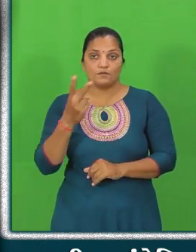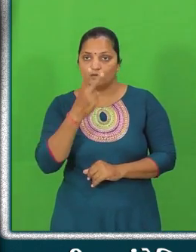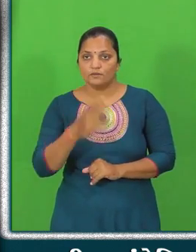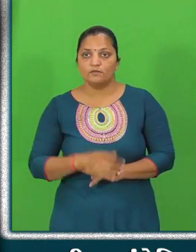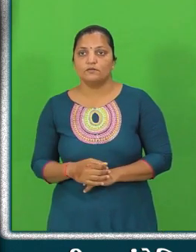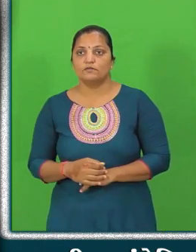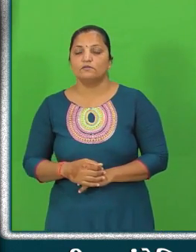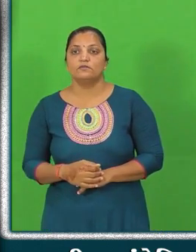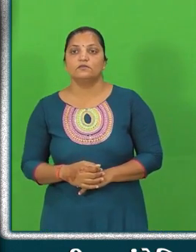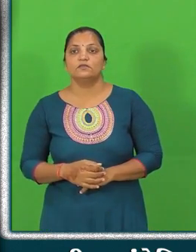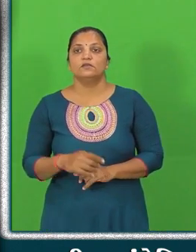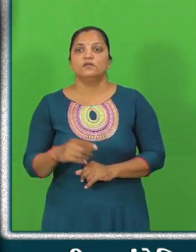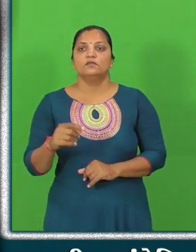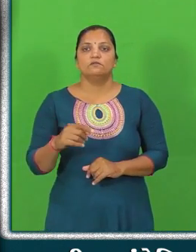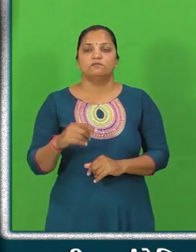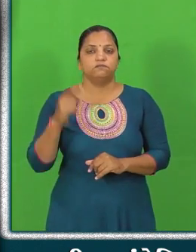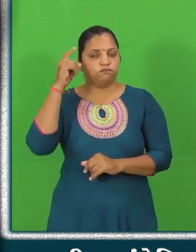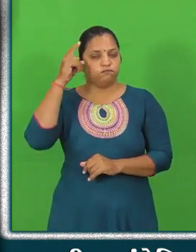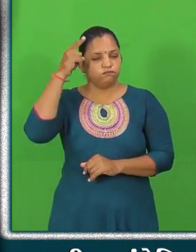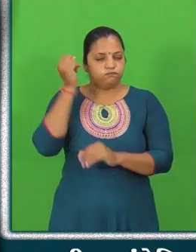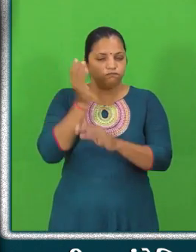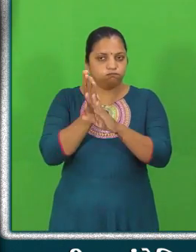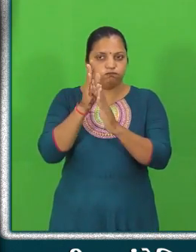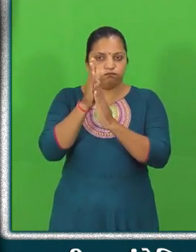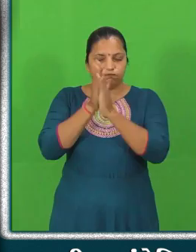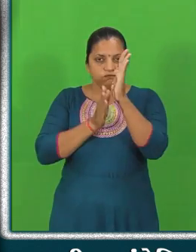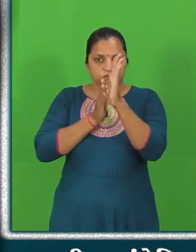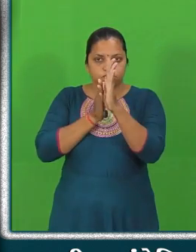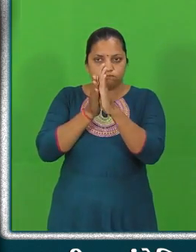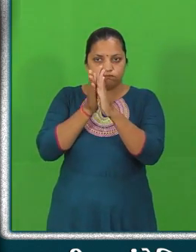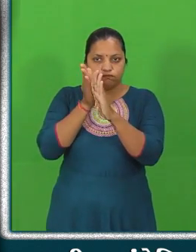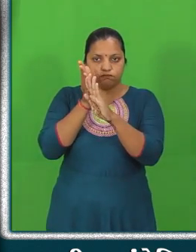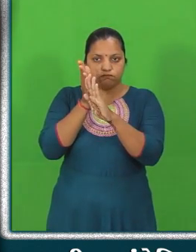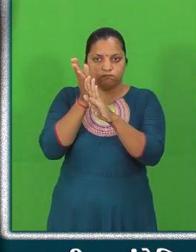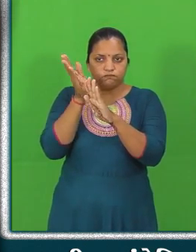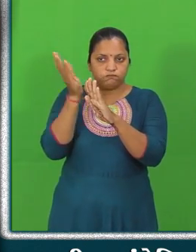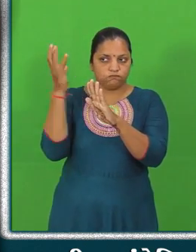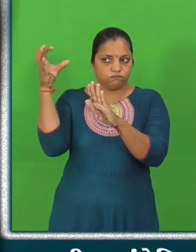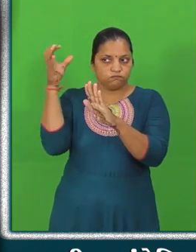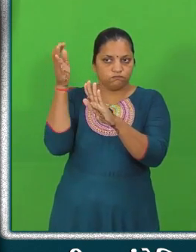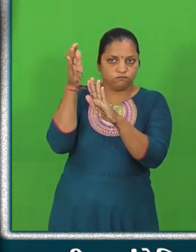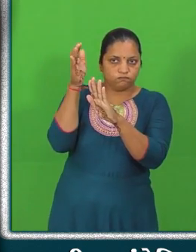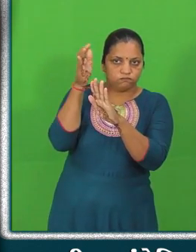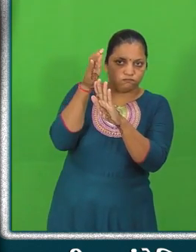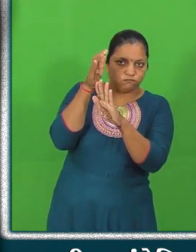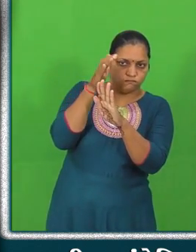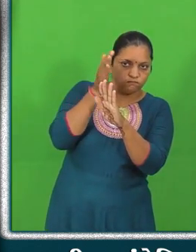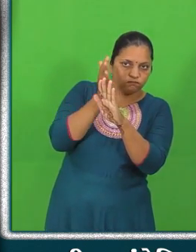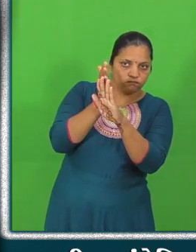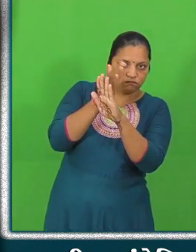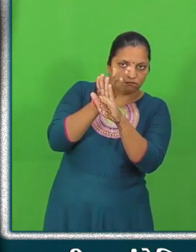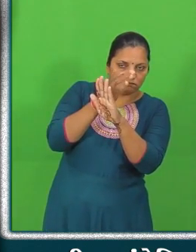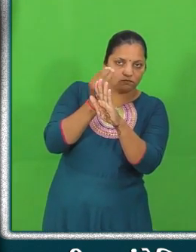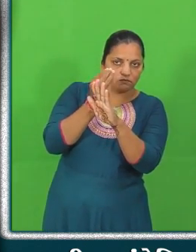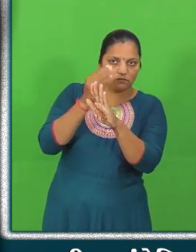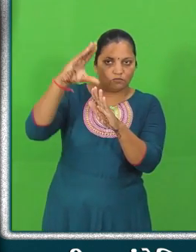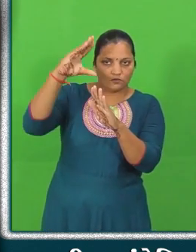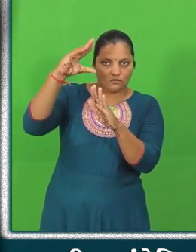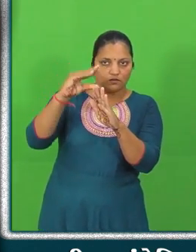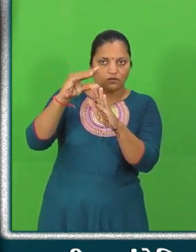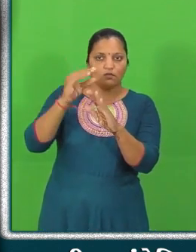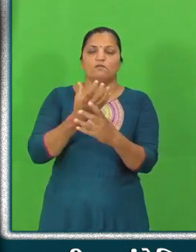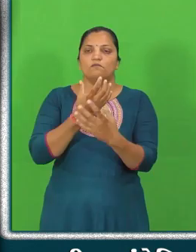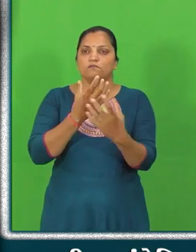જોયું હશે પ્રતિબિંબ નાનું હતું, ઘણું નાનું હતું, આપણી વસ્તુ ઘણી મોટી હતી, તો વસ્તુનું પ્રતિબિંબ આપણને કેવું મળ્યું,